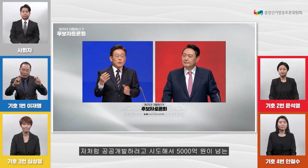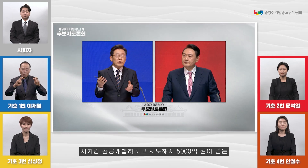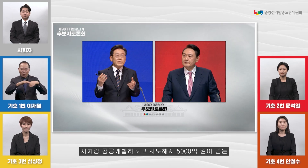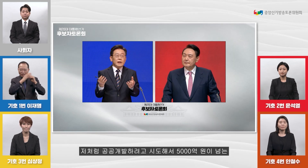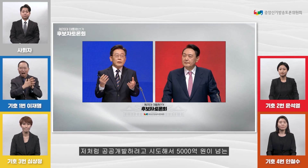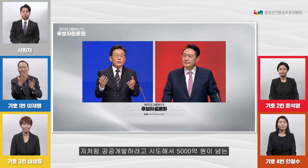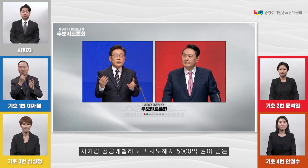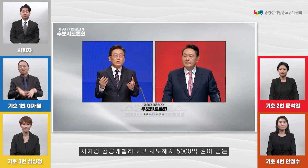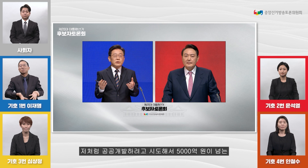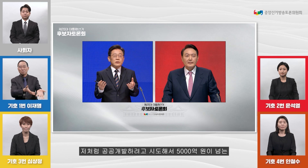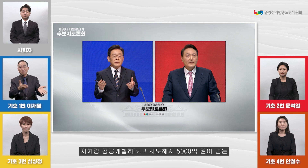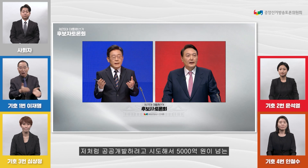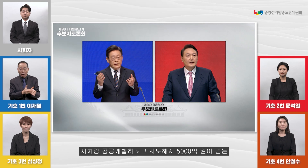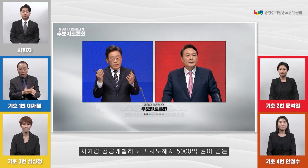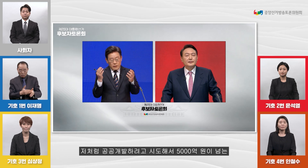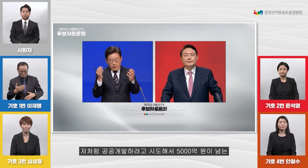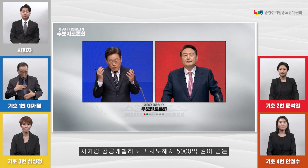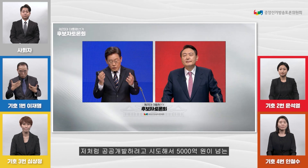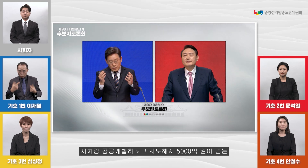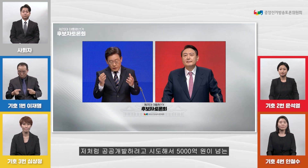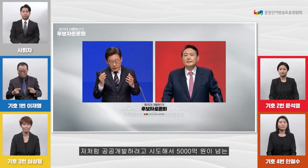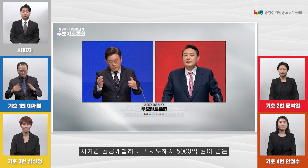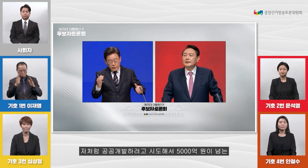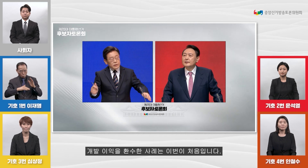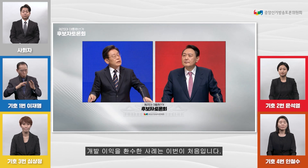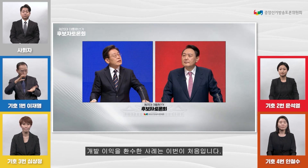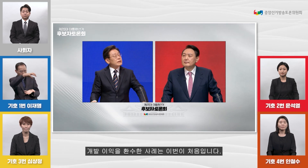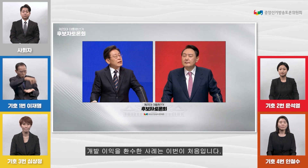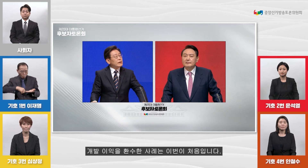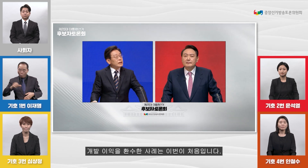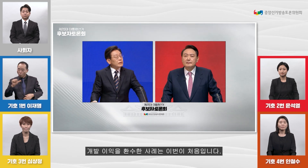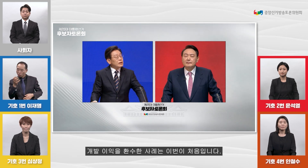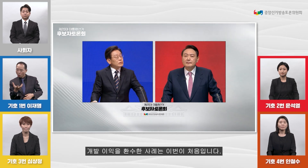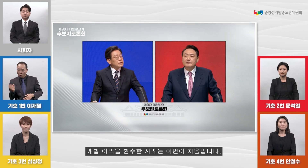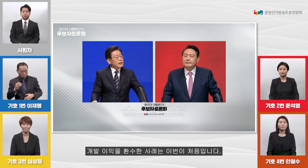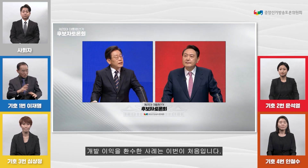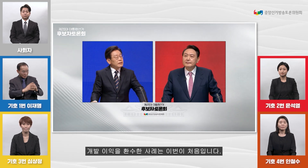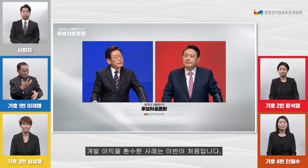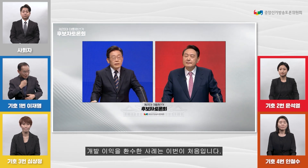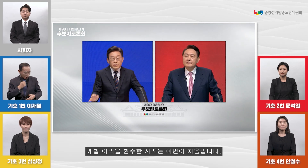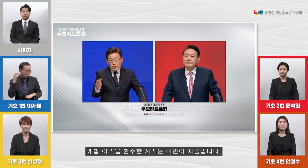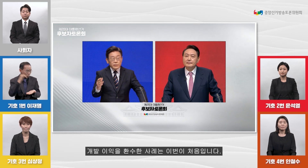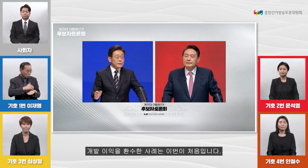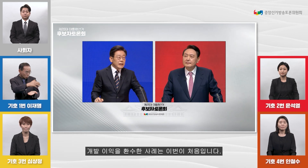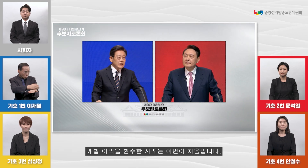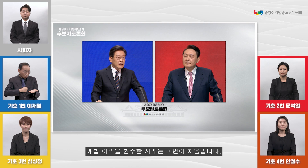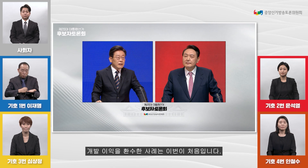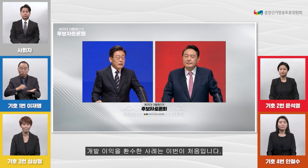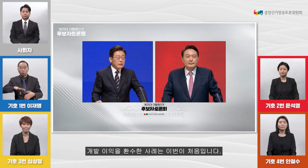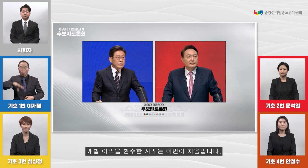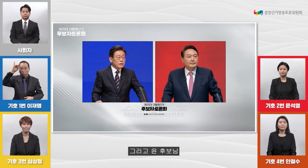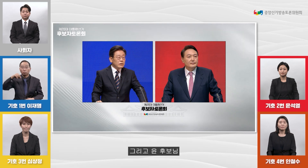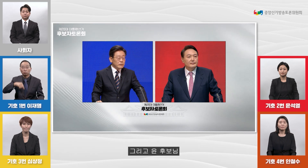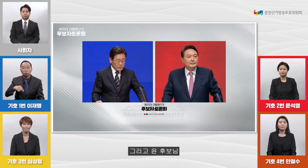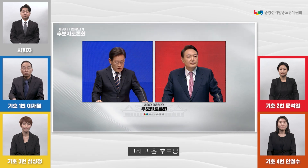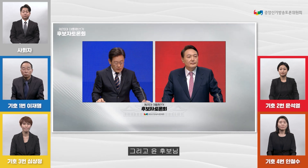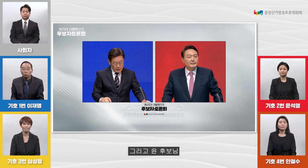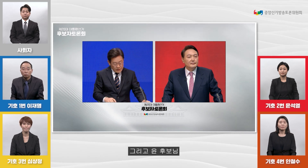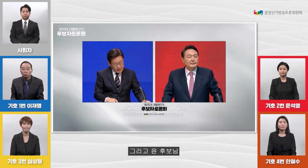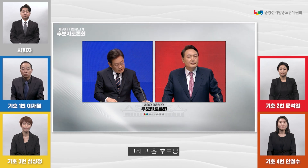저처럼 공공개발하려고 시도해서 5천억이 넘는 개발 이익을 환수한 사례는 이게 처음입니다.